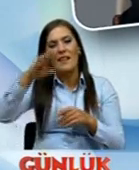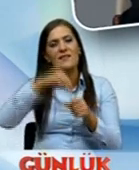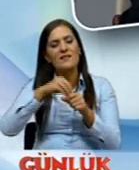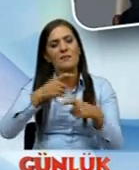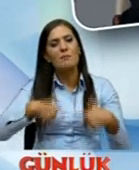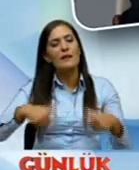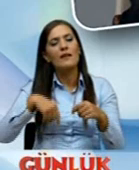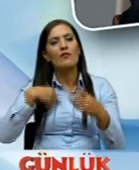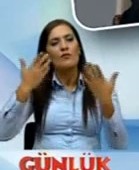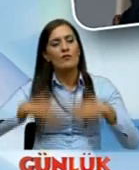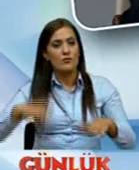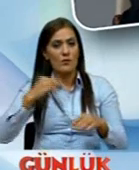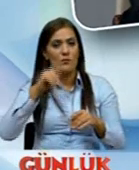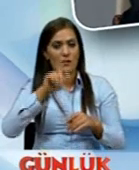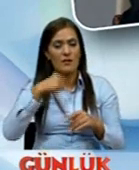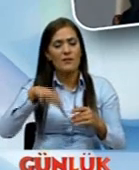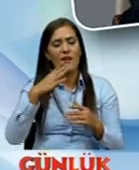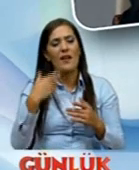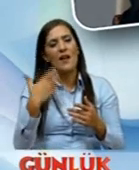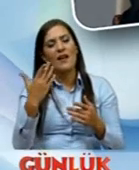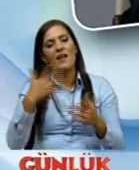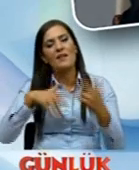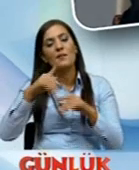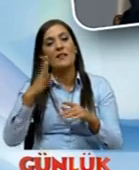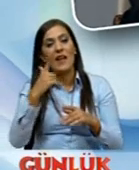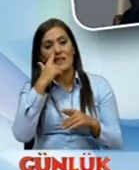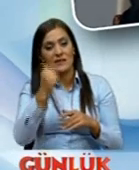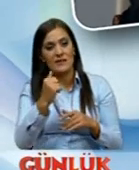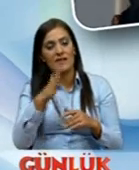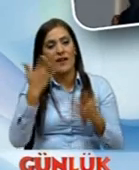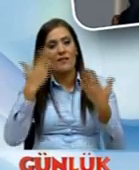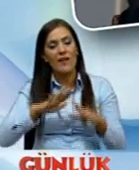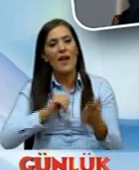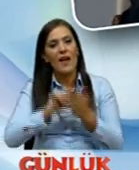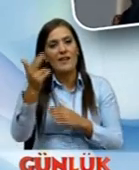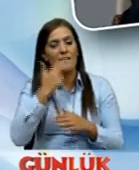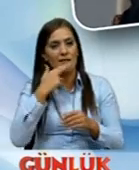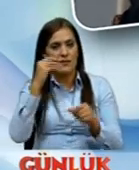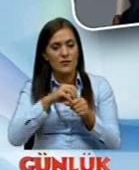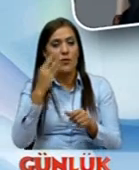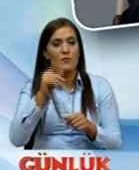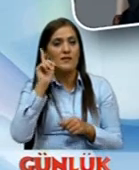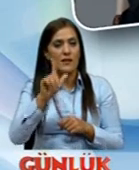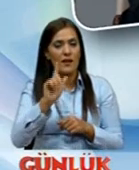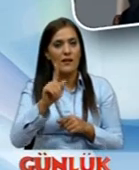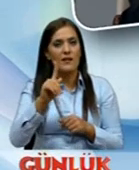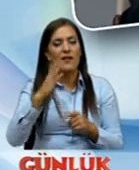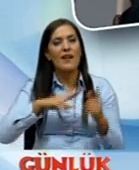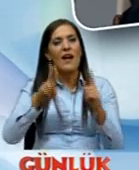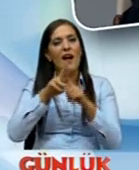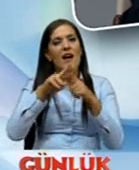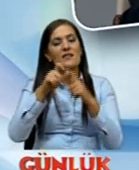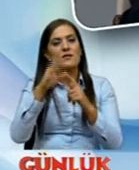herhangi bir sıradan vücut da değil. Daha sıkı, daha fit ama her insanda ve her kadında olması gereken kas